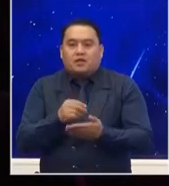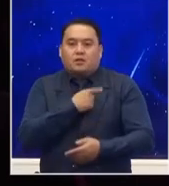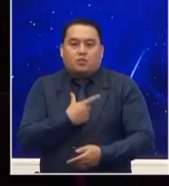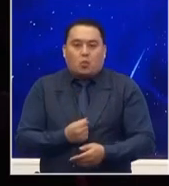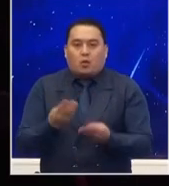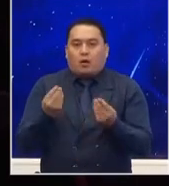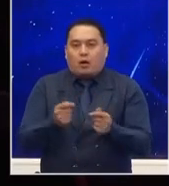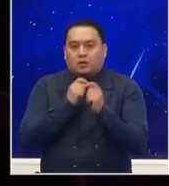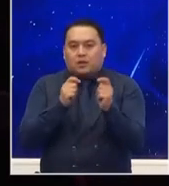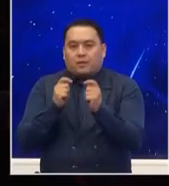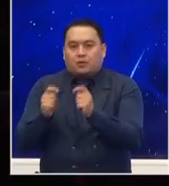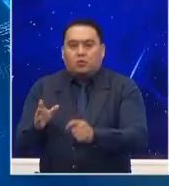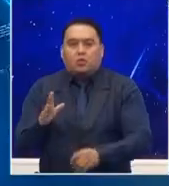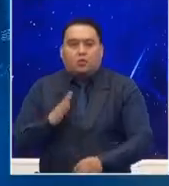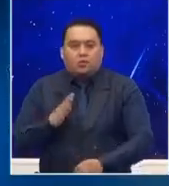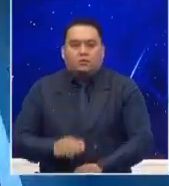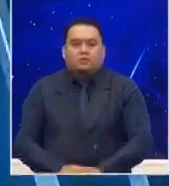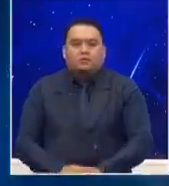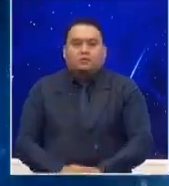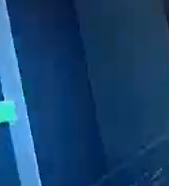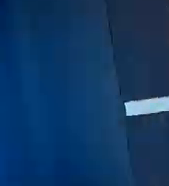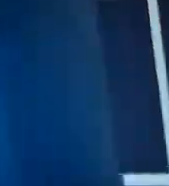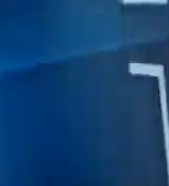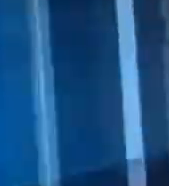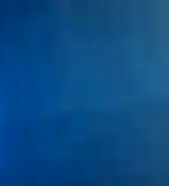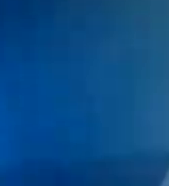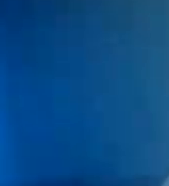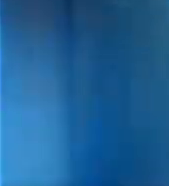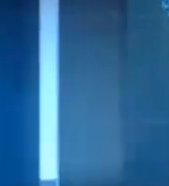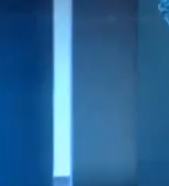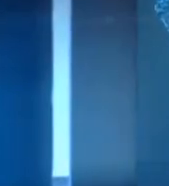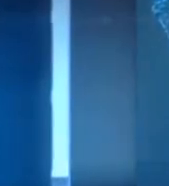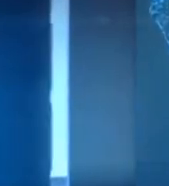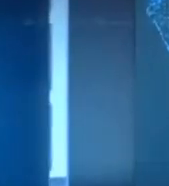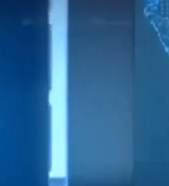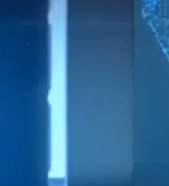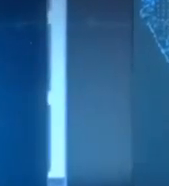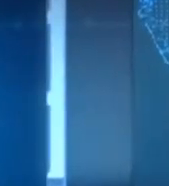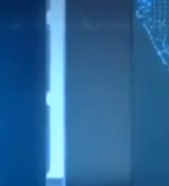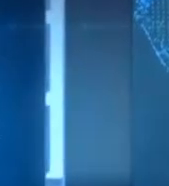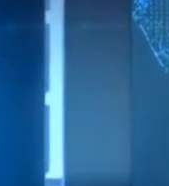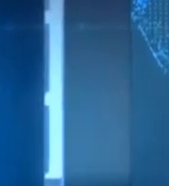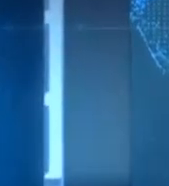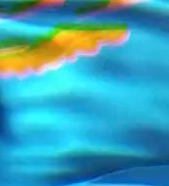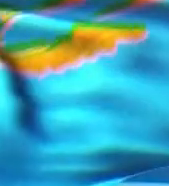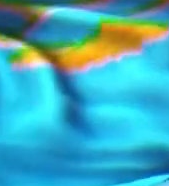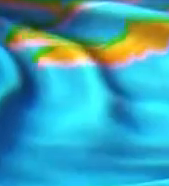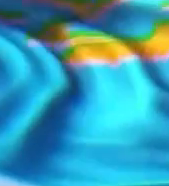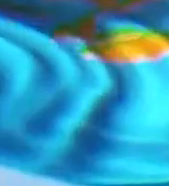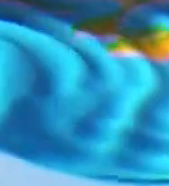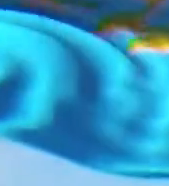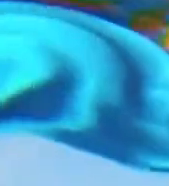мен ақшалай сыйлықтарға ие болды. Елдана Серікбайқызы, Ержан Дүйсен, Жетісу телеарнасы, Талдықорған.